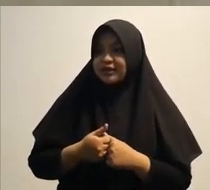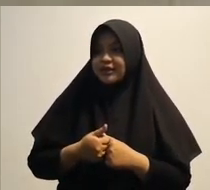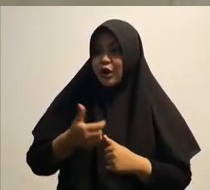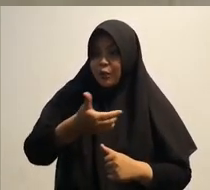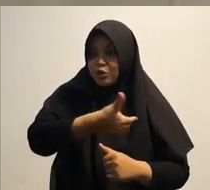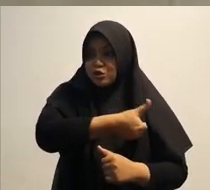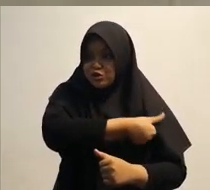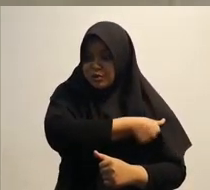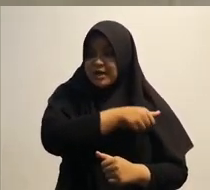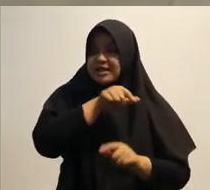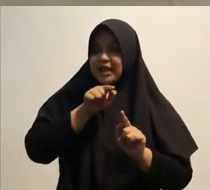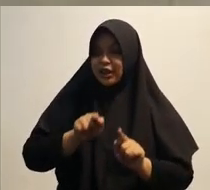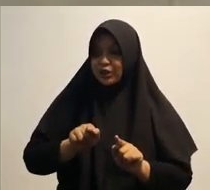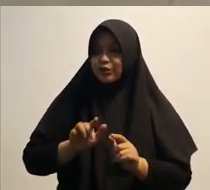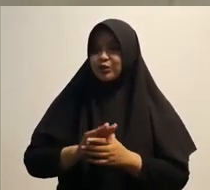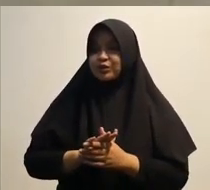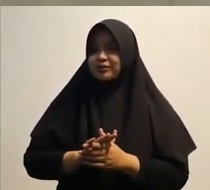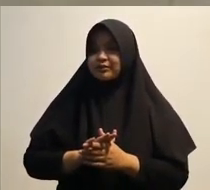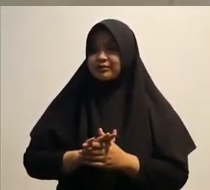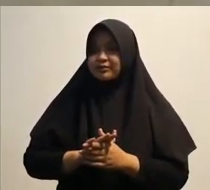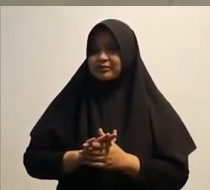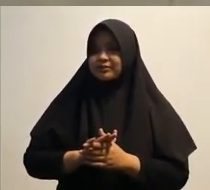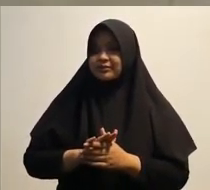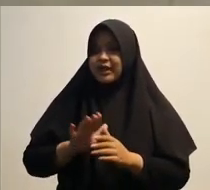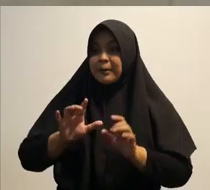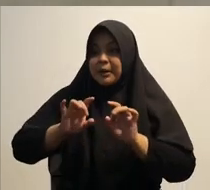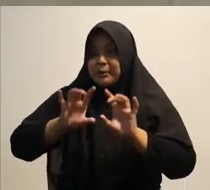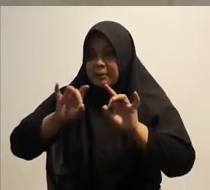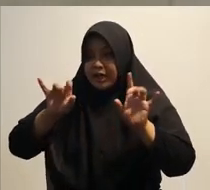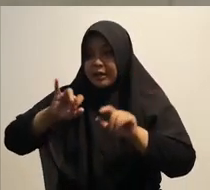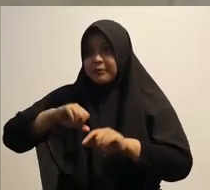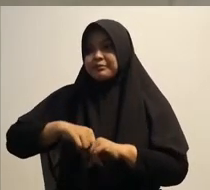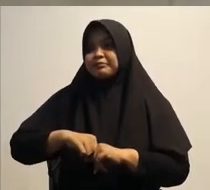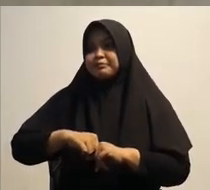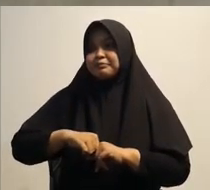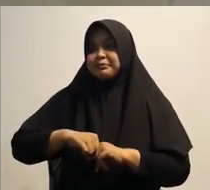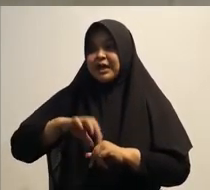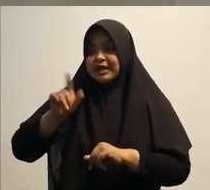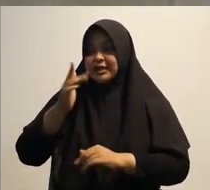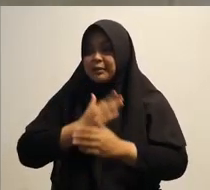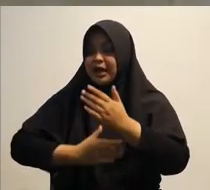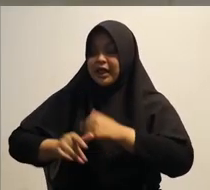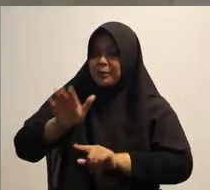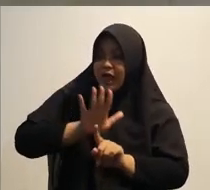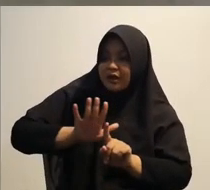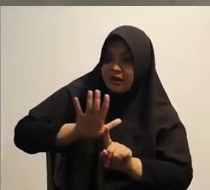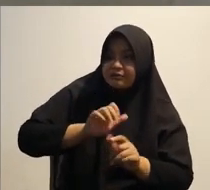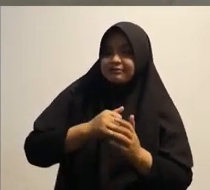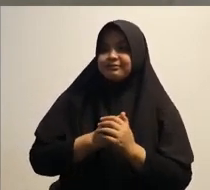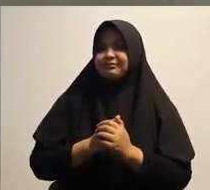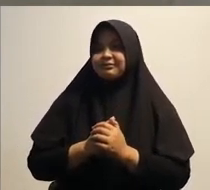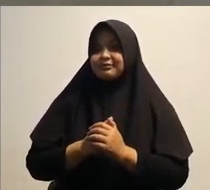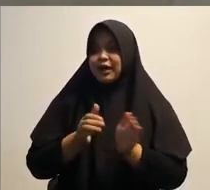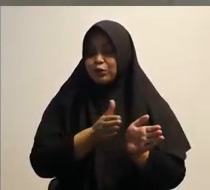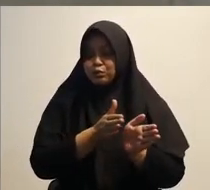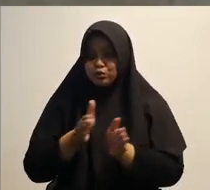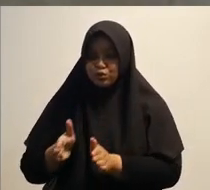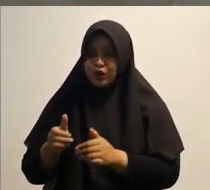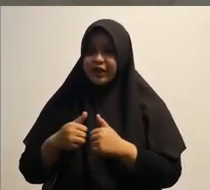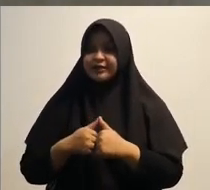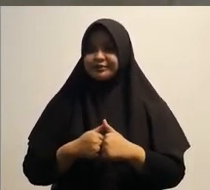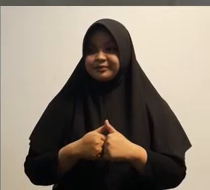konsumen puskesmas itu dari berbagai macam jenis seperti itu latar belakang. Nah,